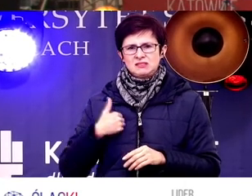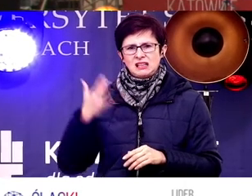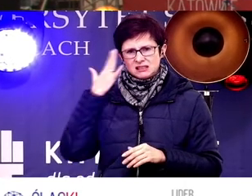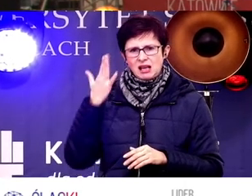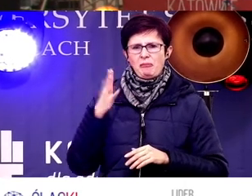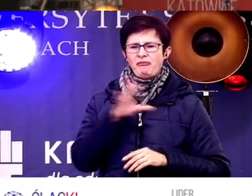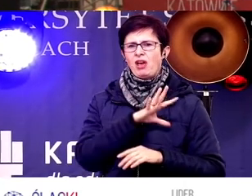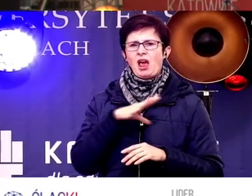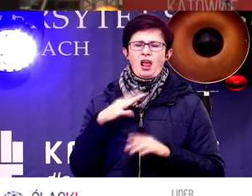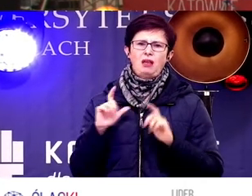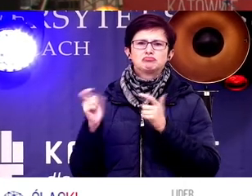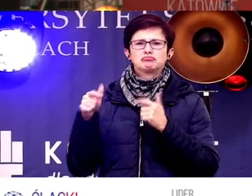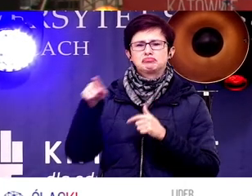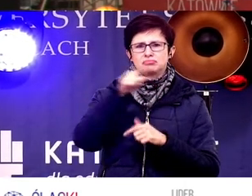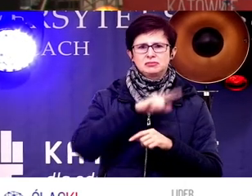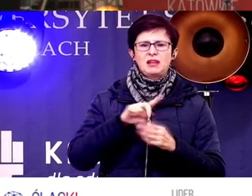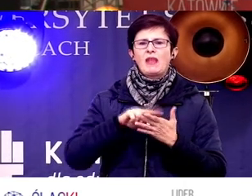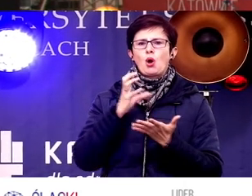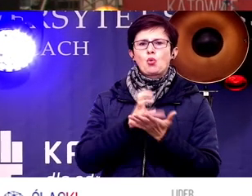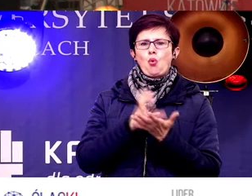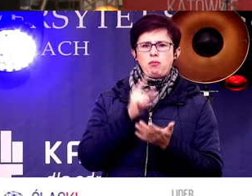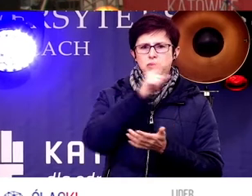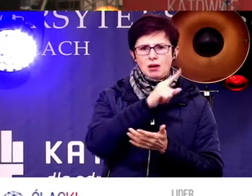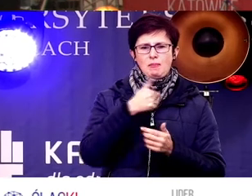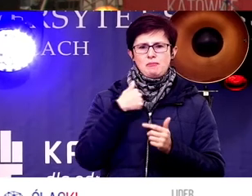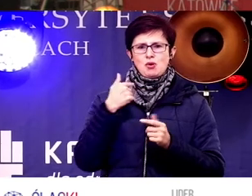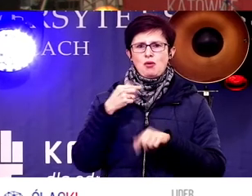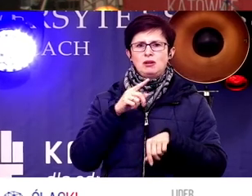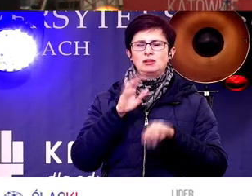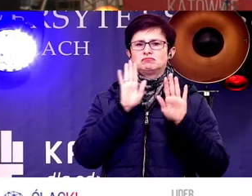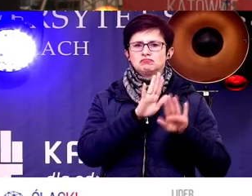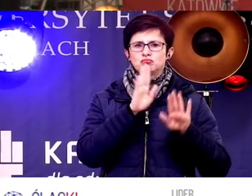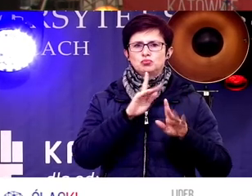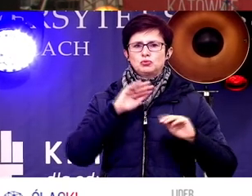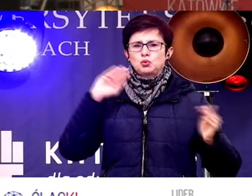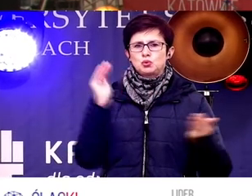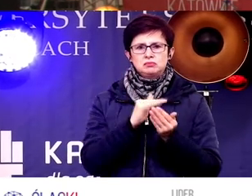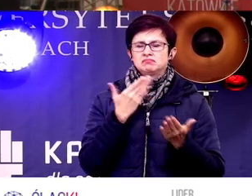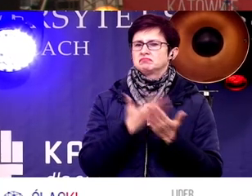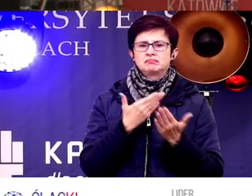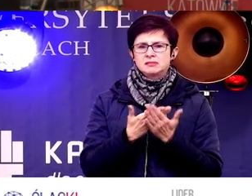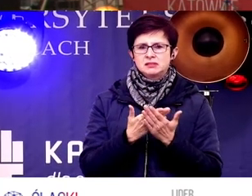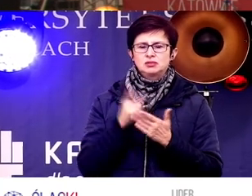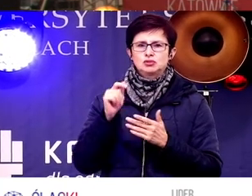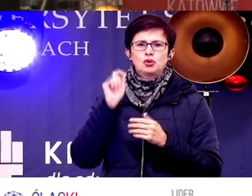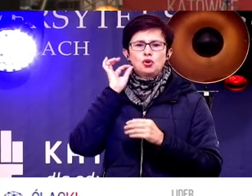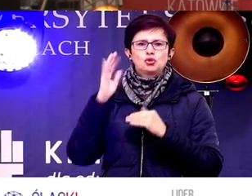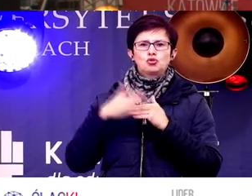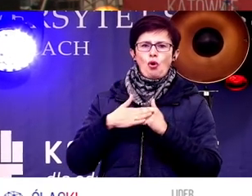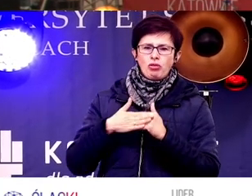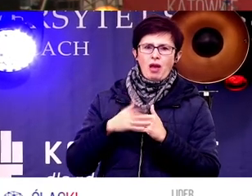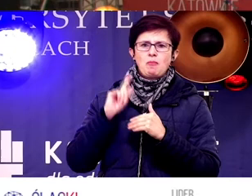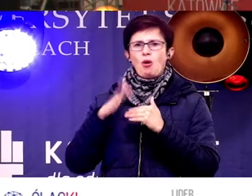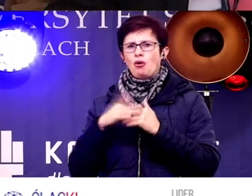wiele takich przypadków dyplomatów na Kubie, którzy skrócili swój pobyt ze względu na to, że małżonka nie czuła się dobrze w